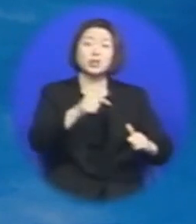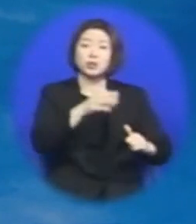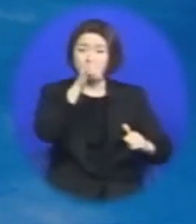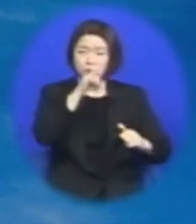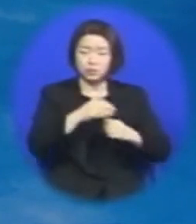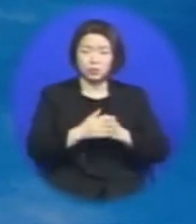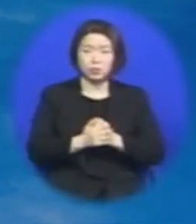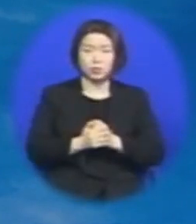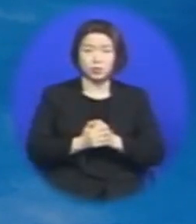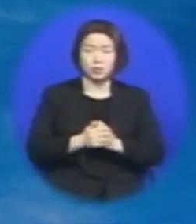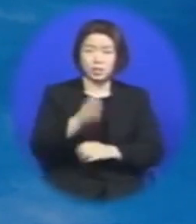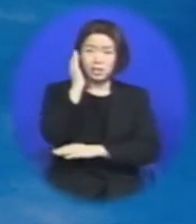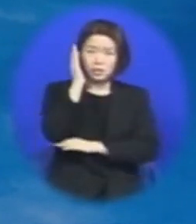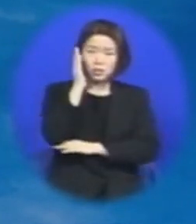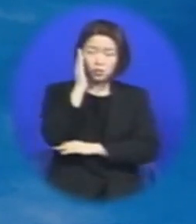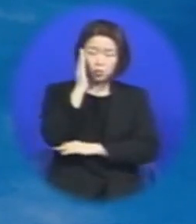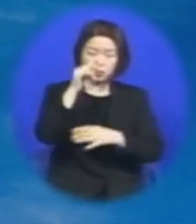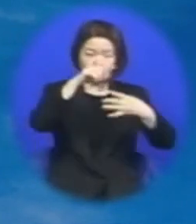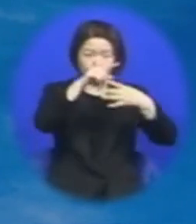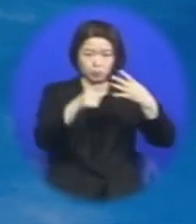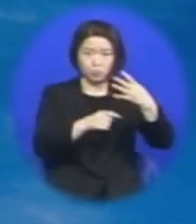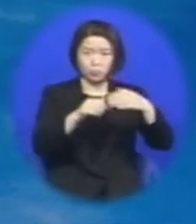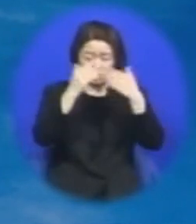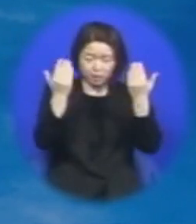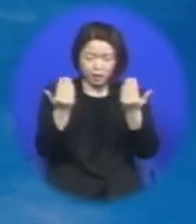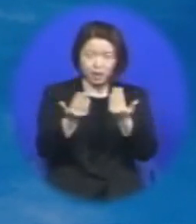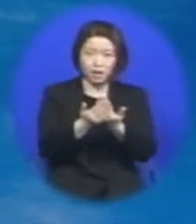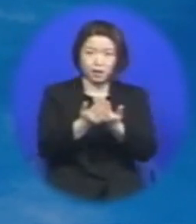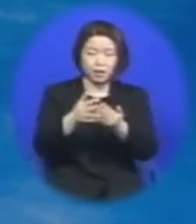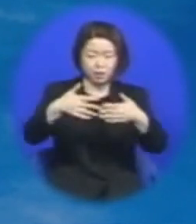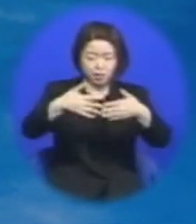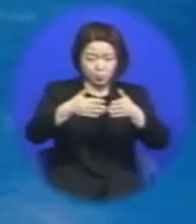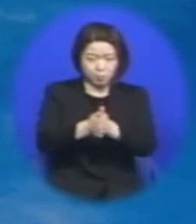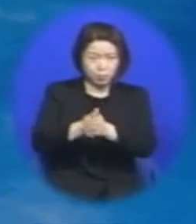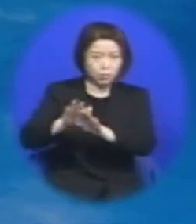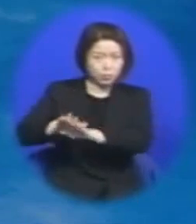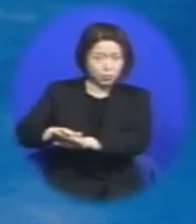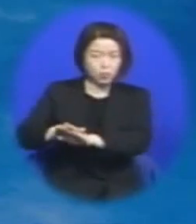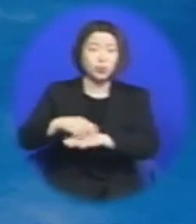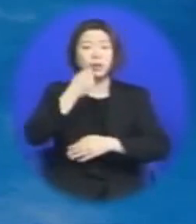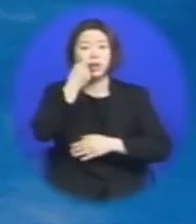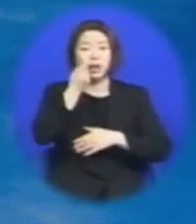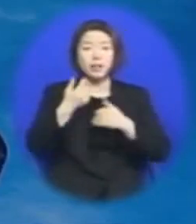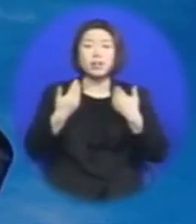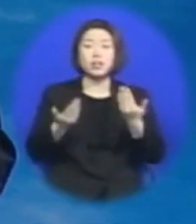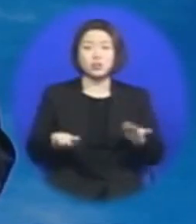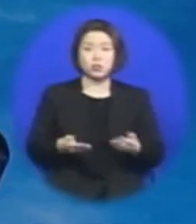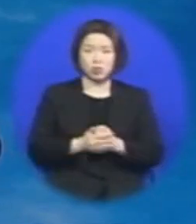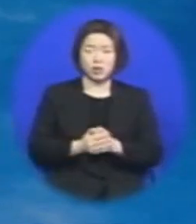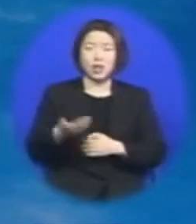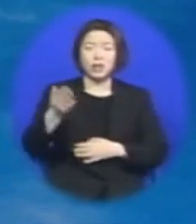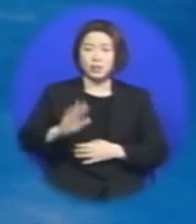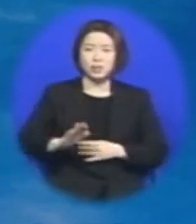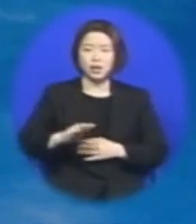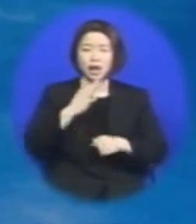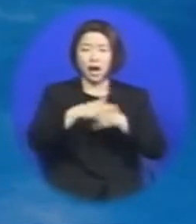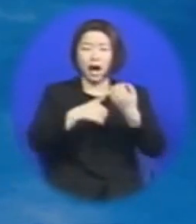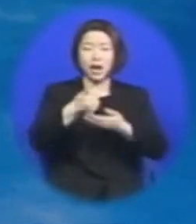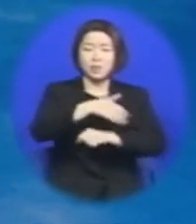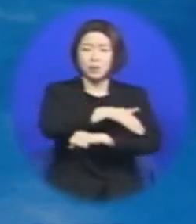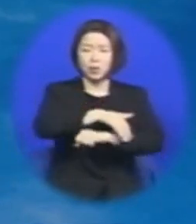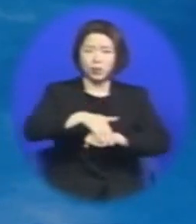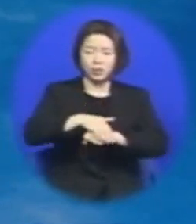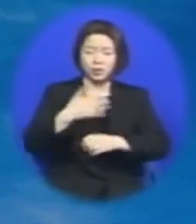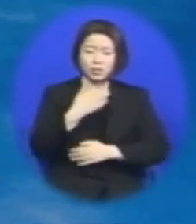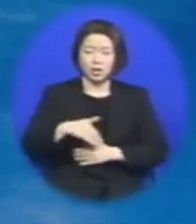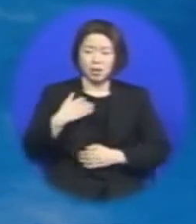쉬시라 설교 스케줄 다 접어놓고 한 달을 쉬었습니다 그런데 하나님의 계획은 건강의 회복만